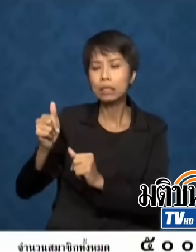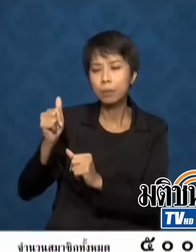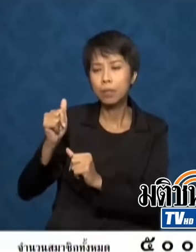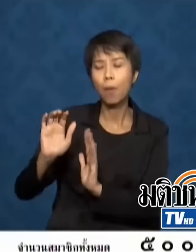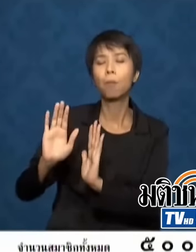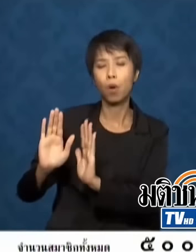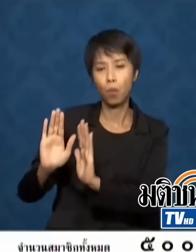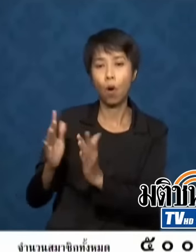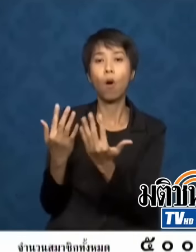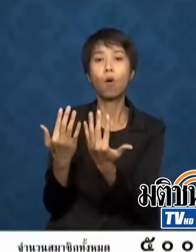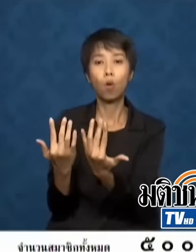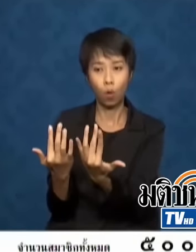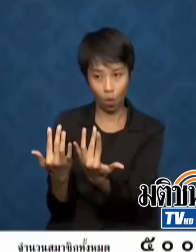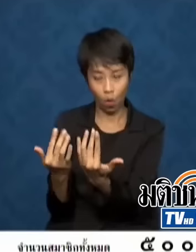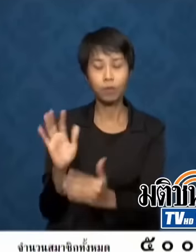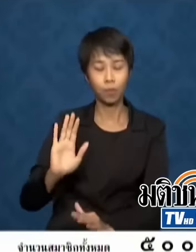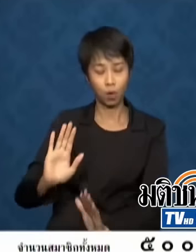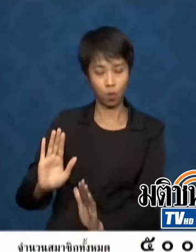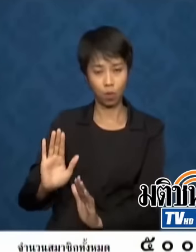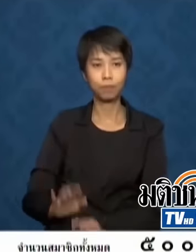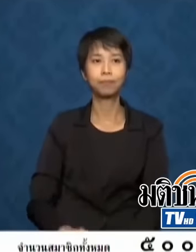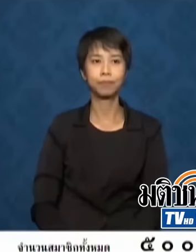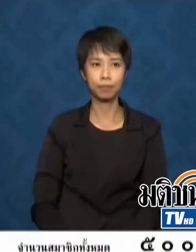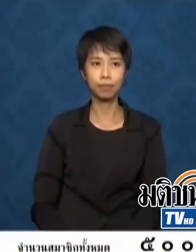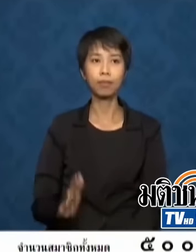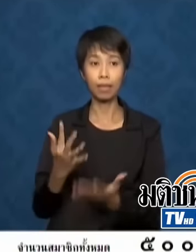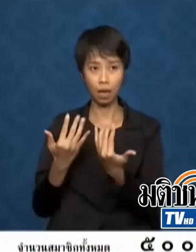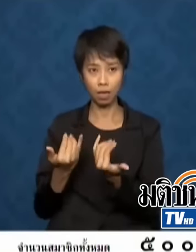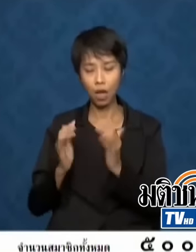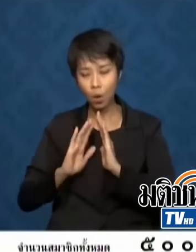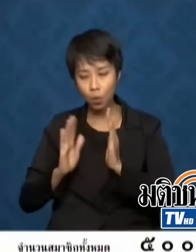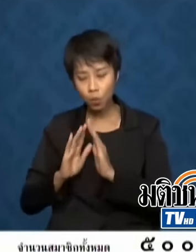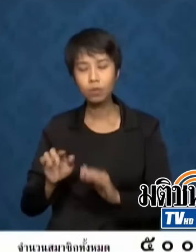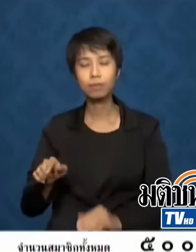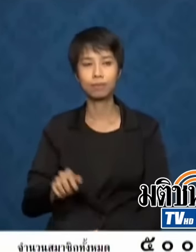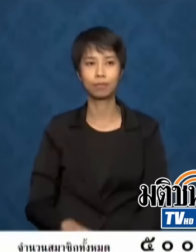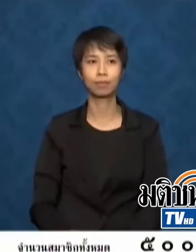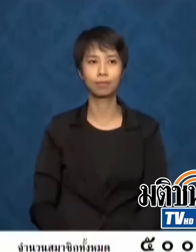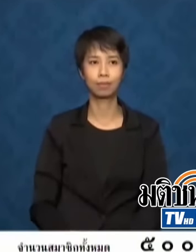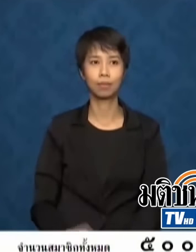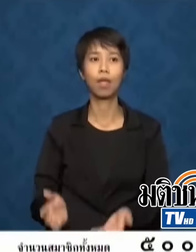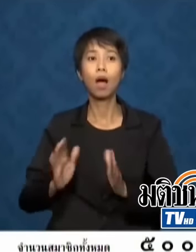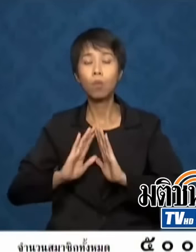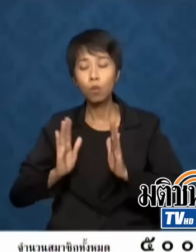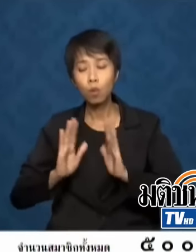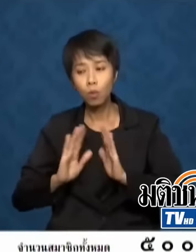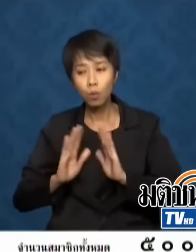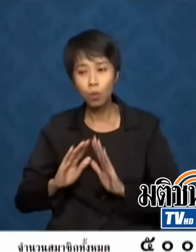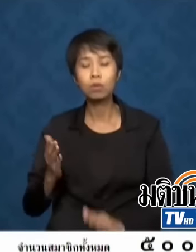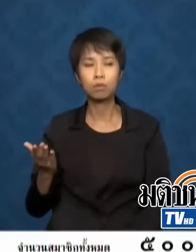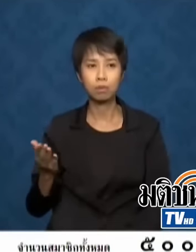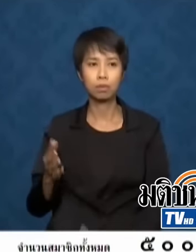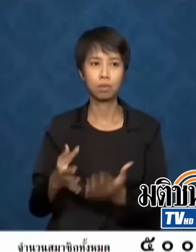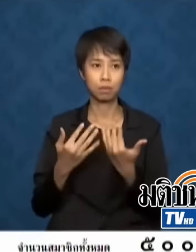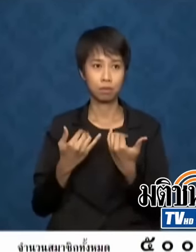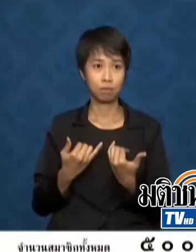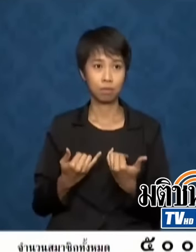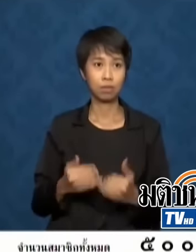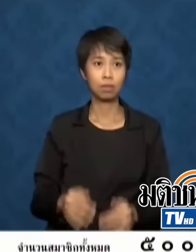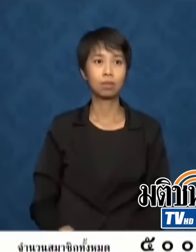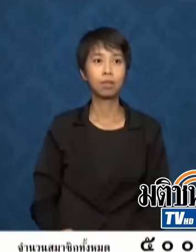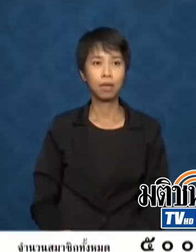ไว้ต่อให้เดินไปเรื่องกระทู้แต่ครับต้องขอบคุณมากครับขอบคุณจริงๆนะเพราะว่ากระทู้ยังไม่ได้เดินไ